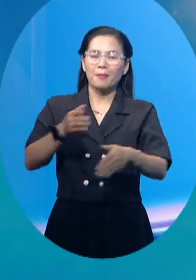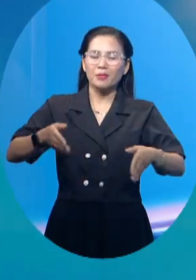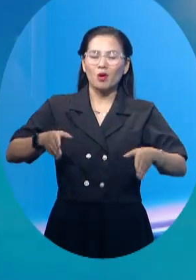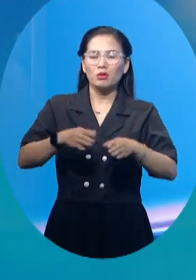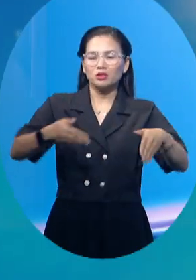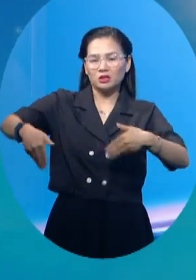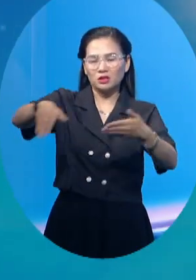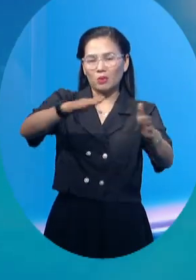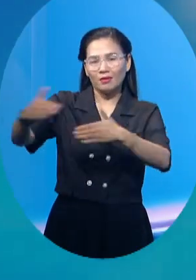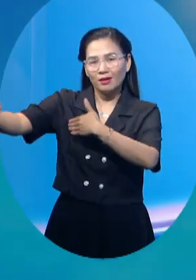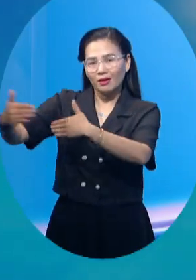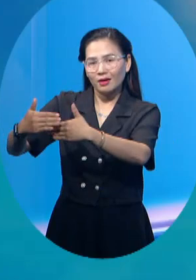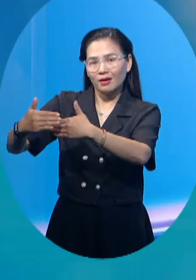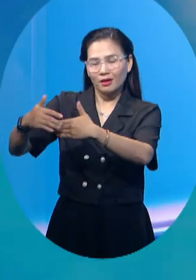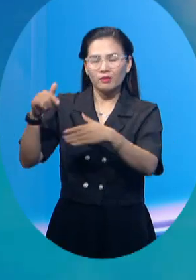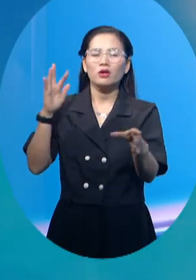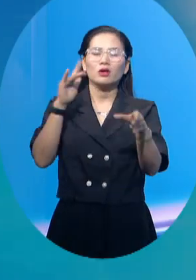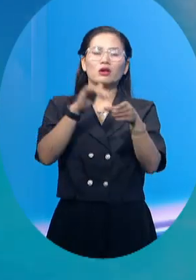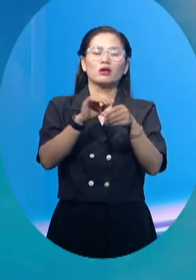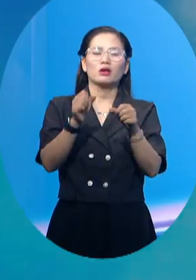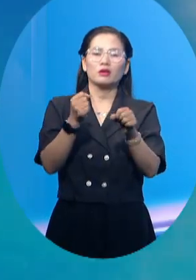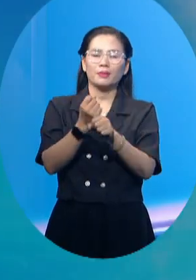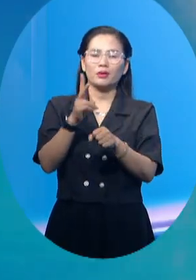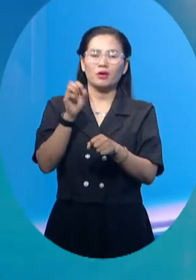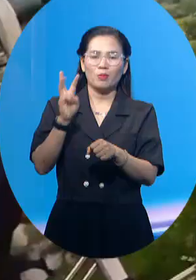mới 2024 với chủ đề Hội tụ Thủ Đức.